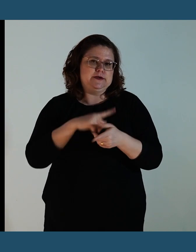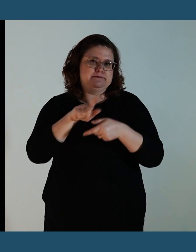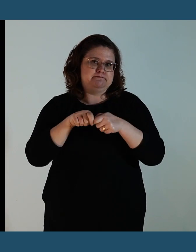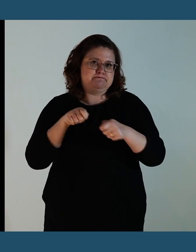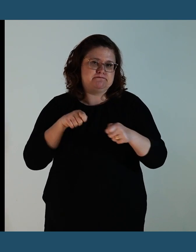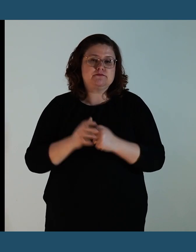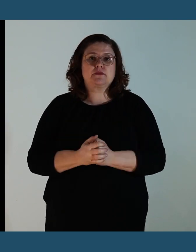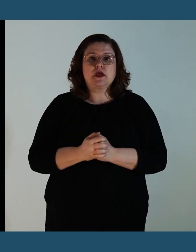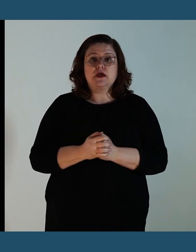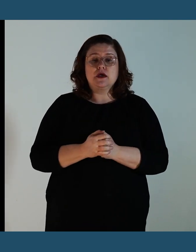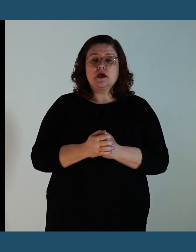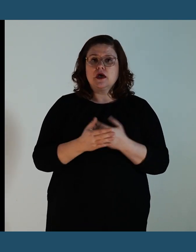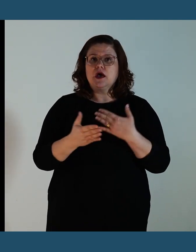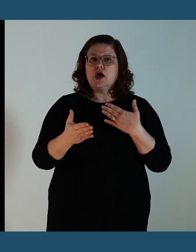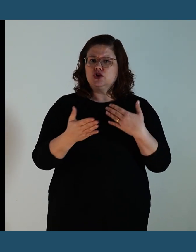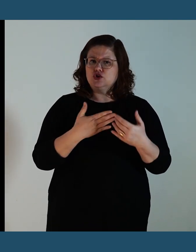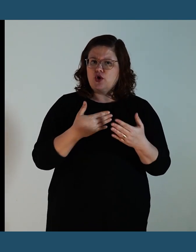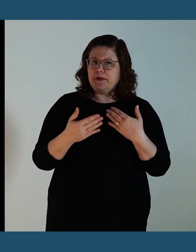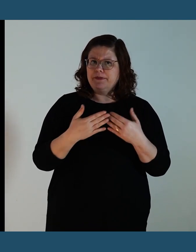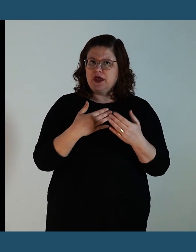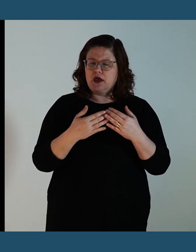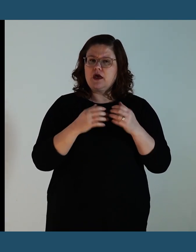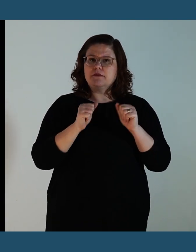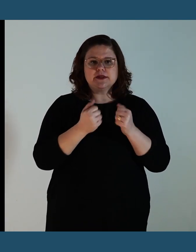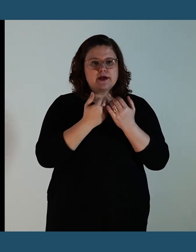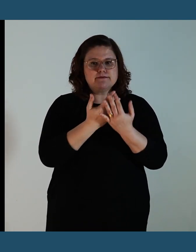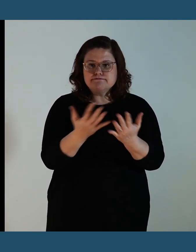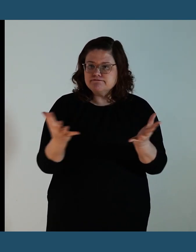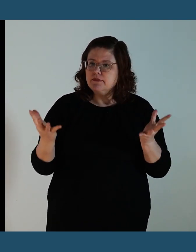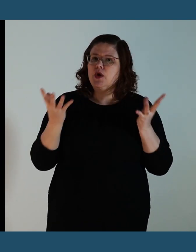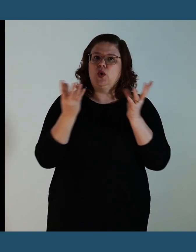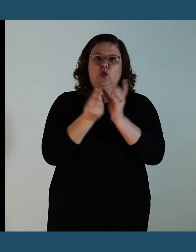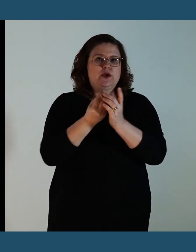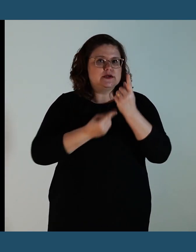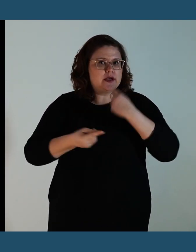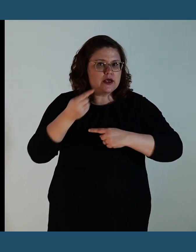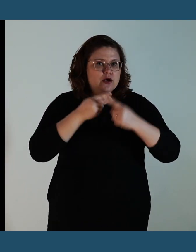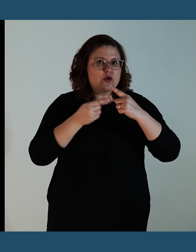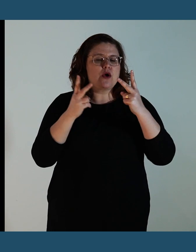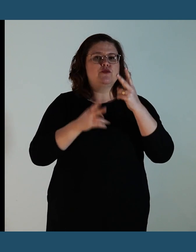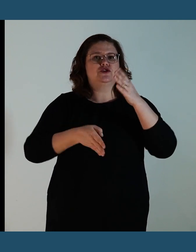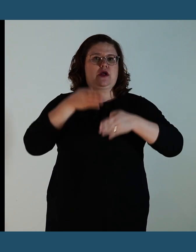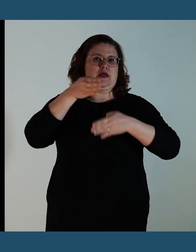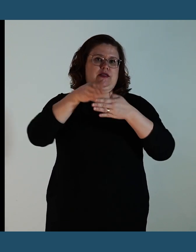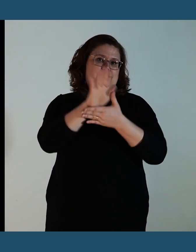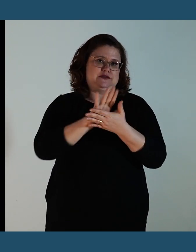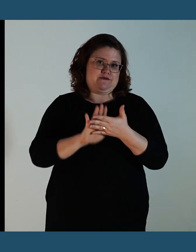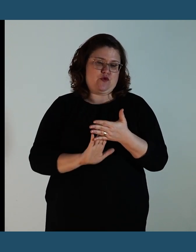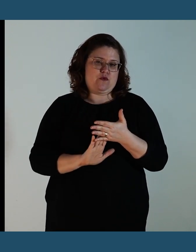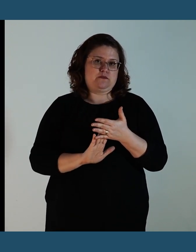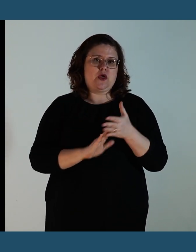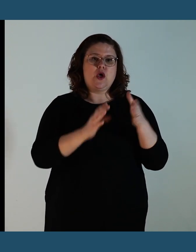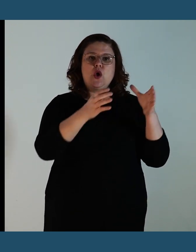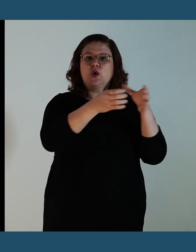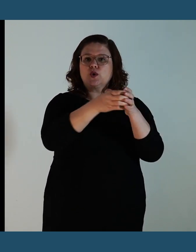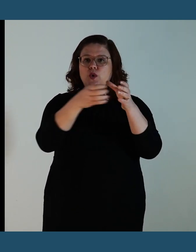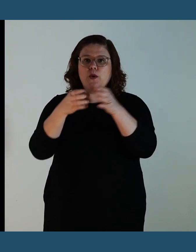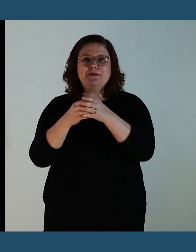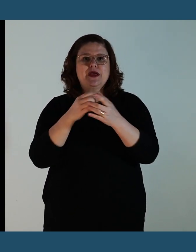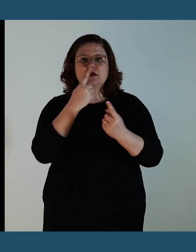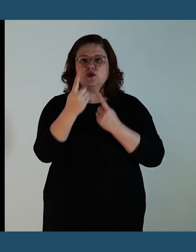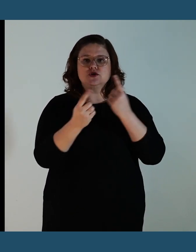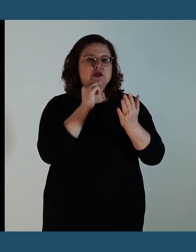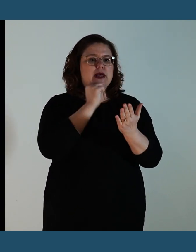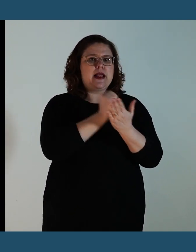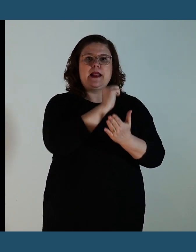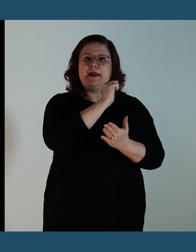Näistä toimista on voitava keskustella monipuolisesti ja rakentavasti, ilman että ryhmiä tai yksilöitä